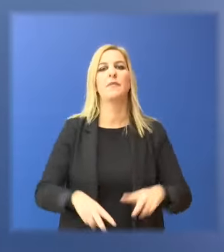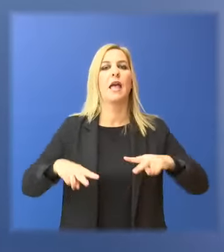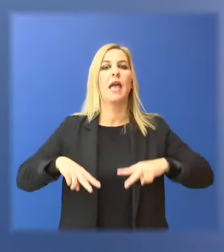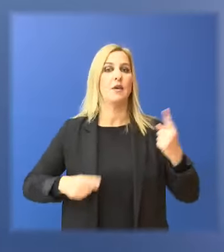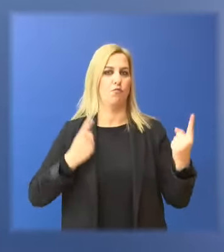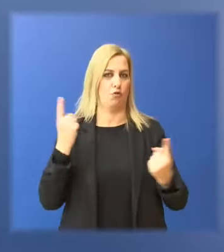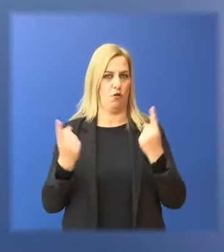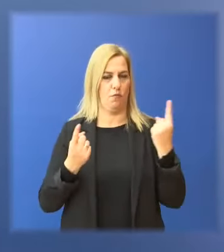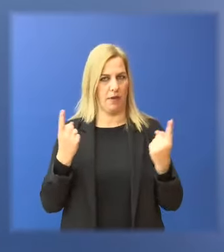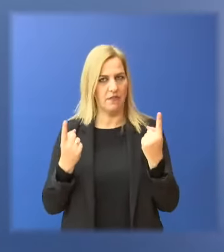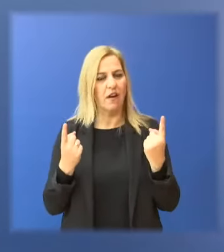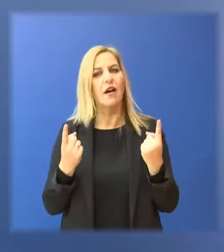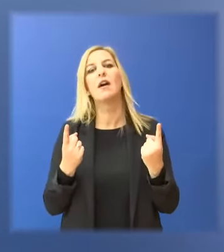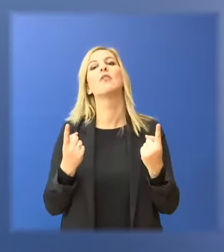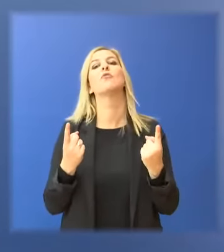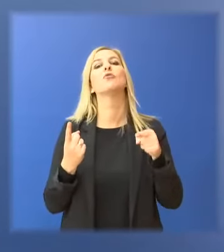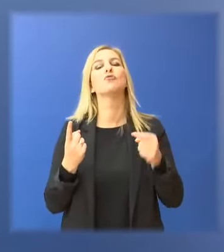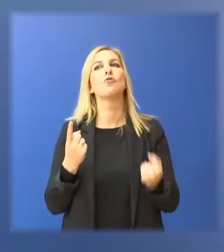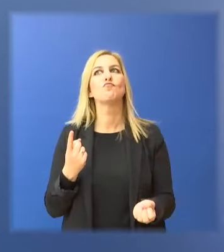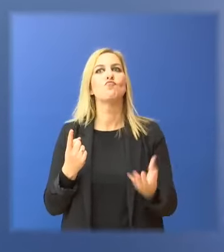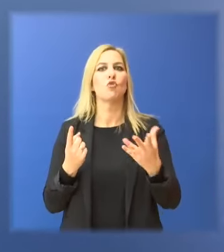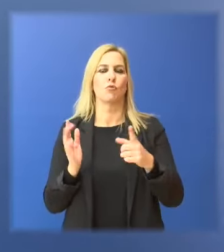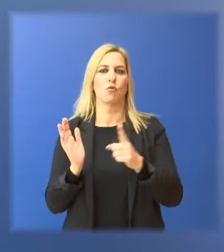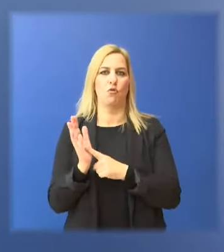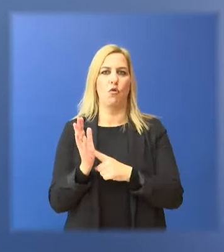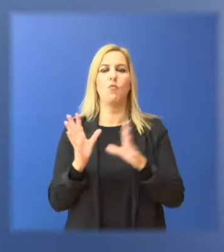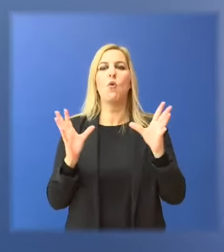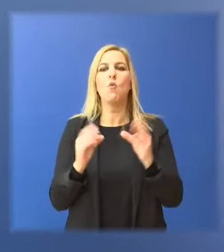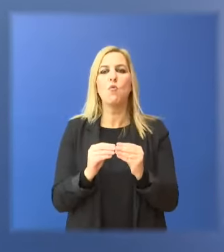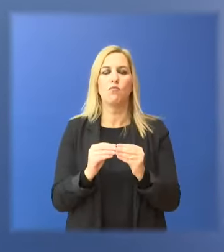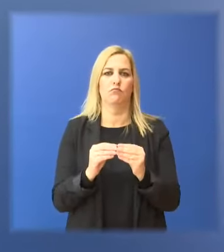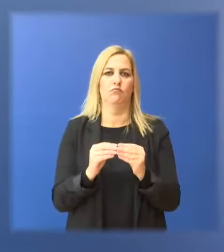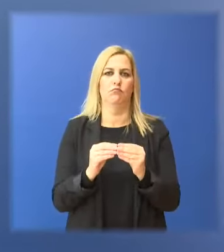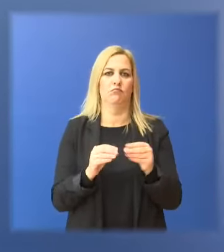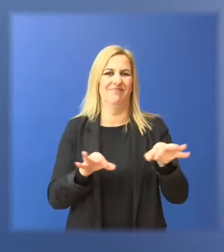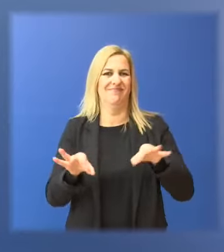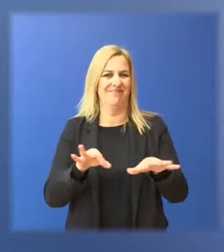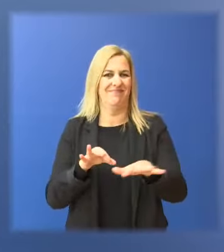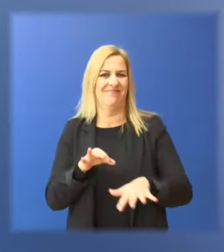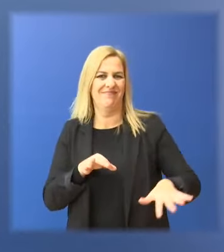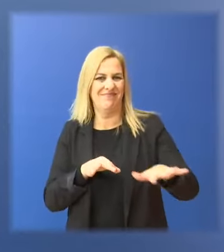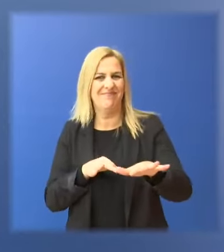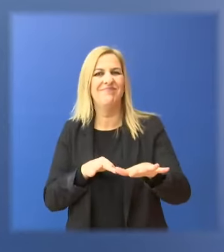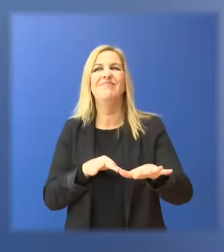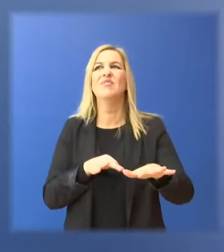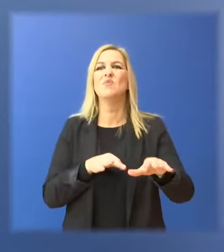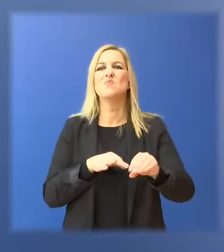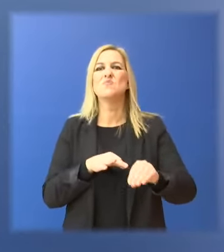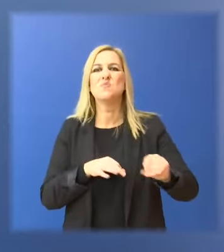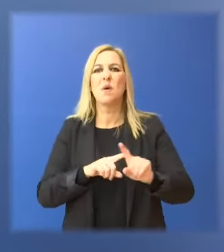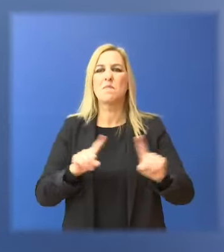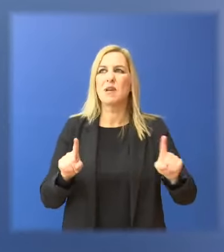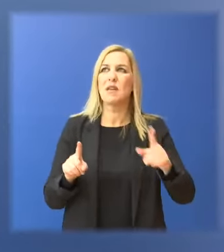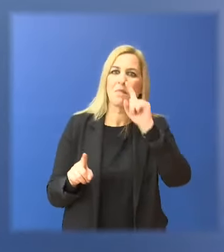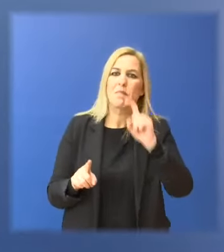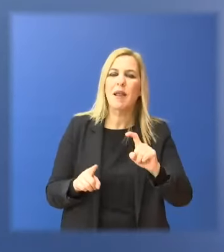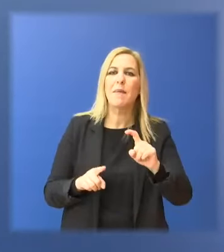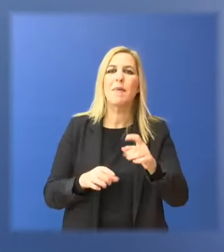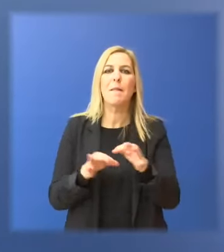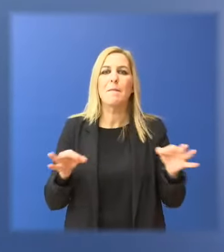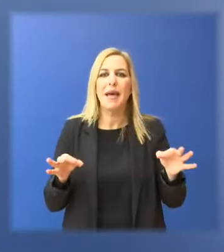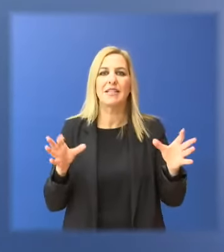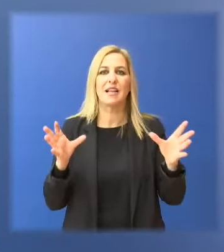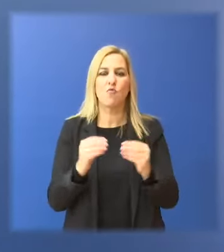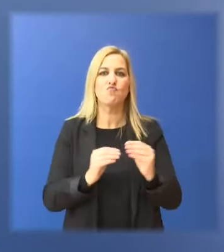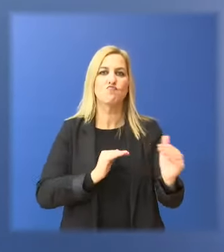και Ενέργειας αντιμετωπίζεται η έλλειψη καθορισμένων χρήσεων γης και η αδυναμία εφαρμογής χρήσιμων πολεοδομικών μέτρων κινήτρων